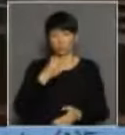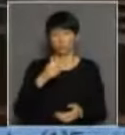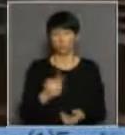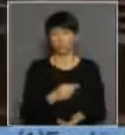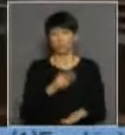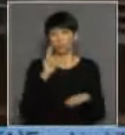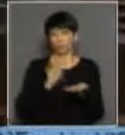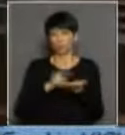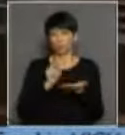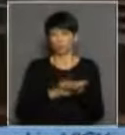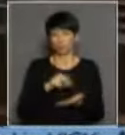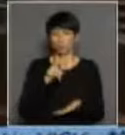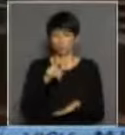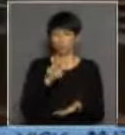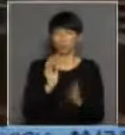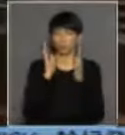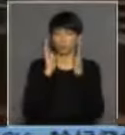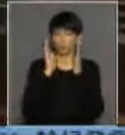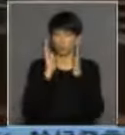們中心在哪個方向。